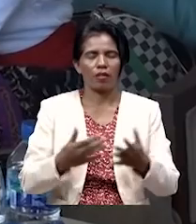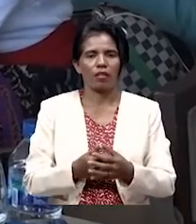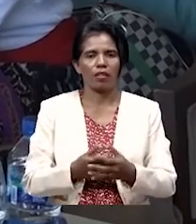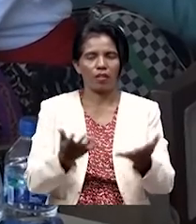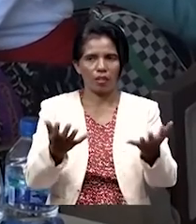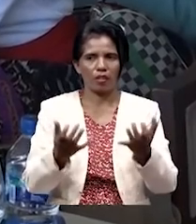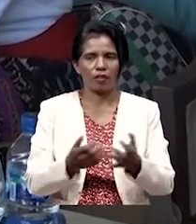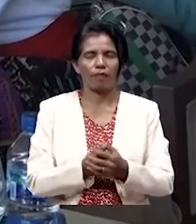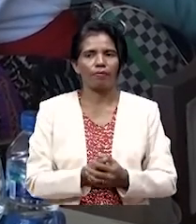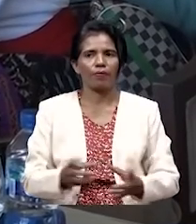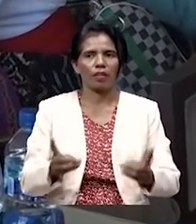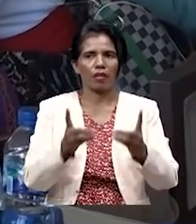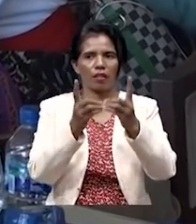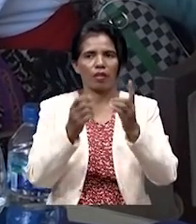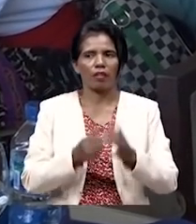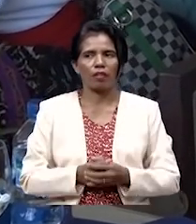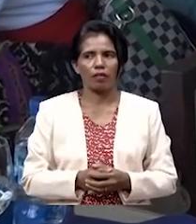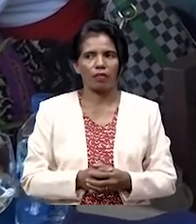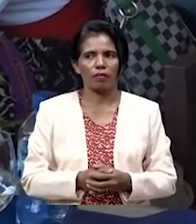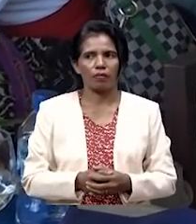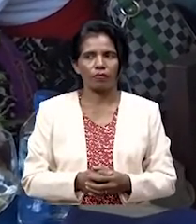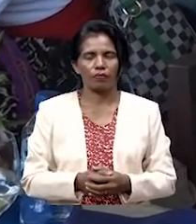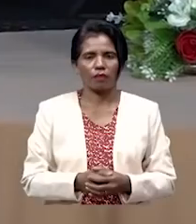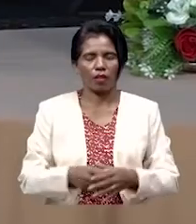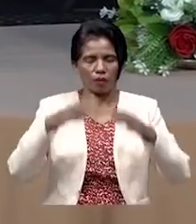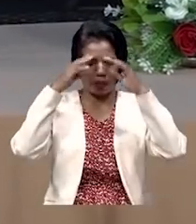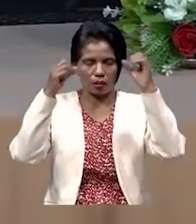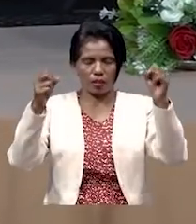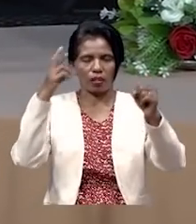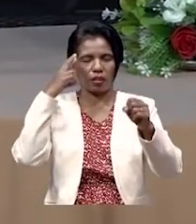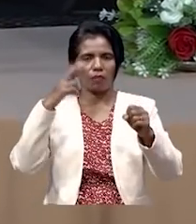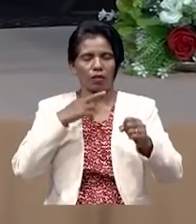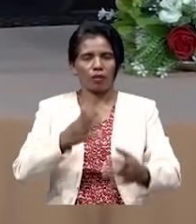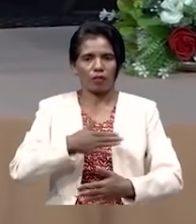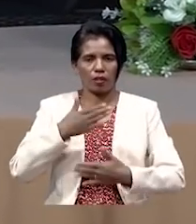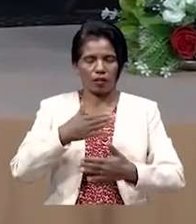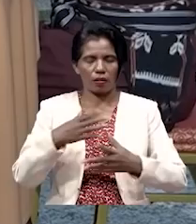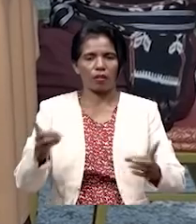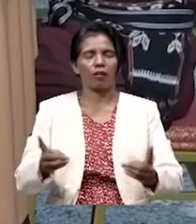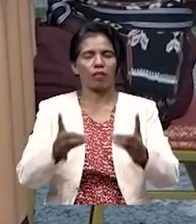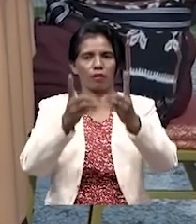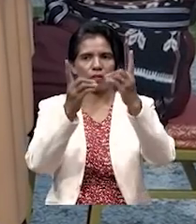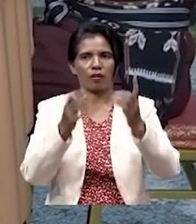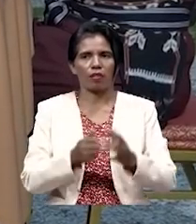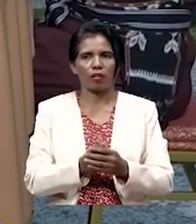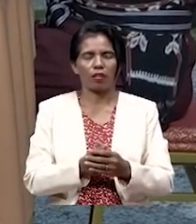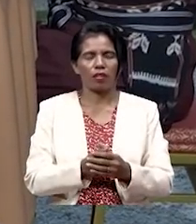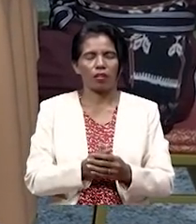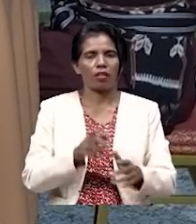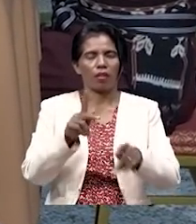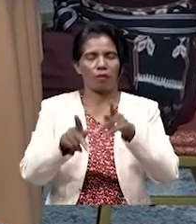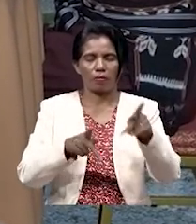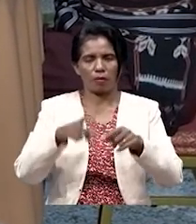hangat perjumpaan. Barusan juga dengan Presiden Ramaphosa, senang sekali bisa bicara. Terlihat sekali bahwa orang yang sangat